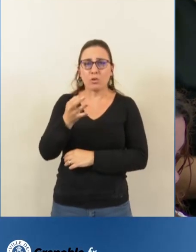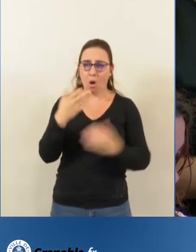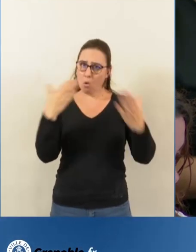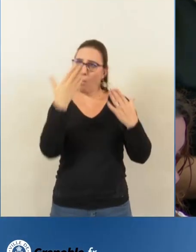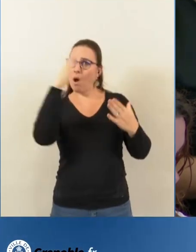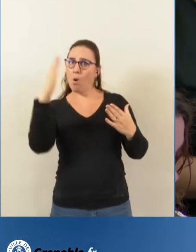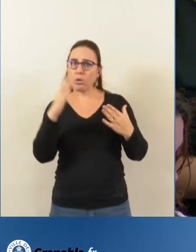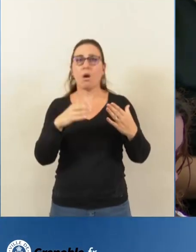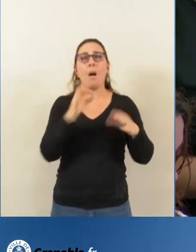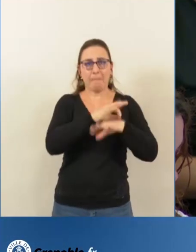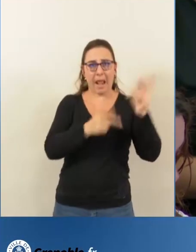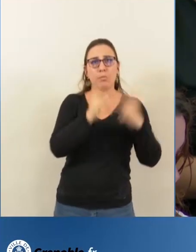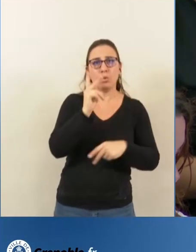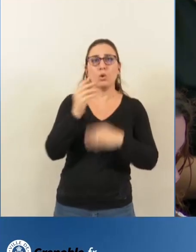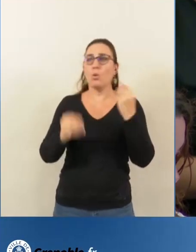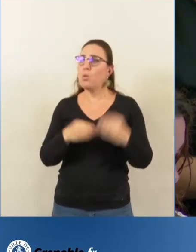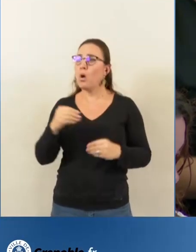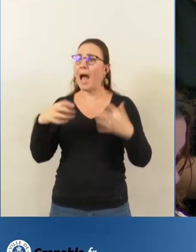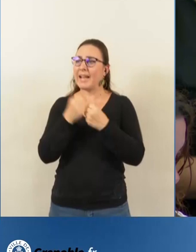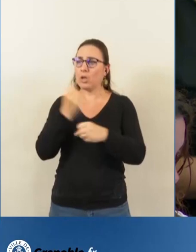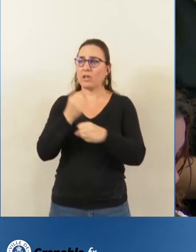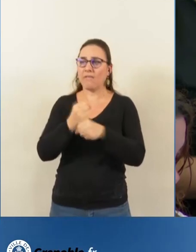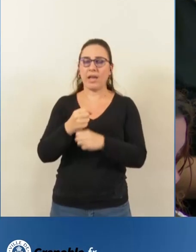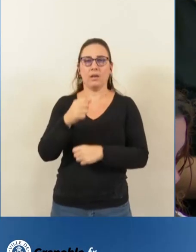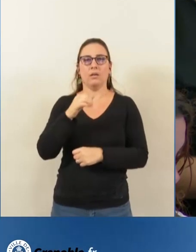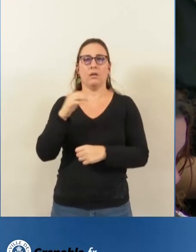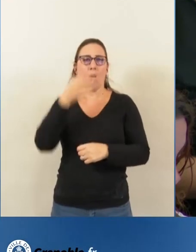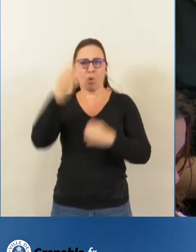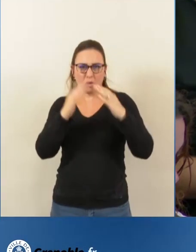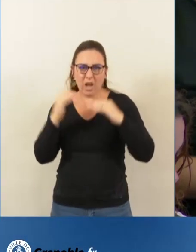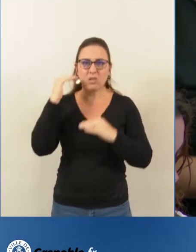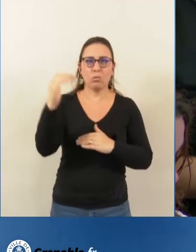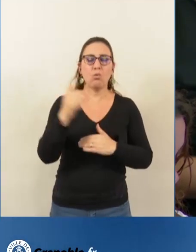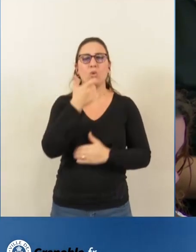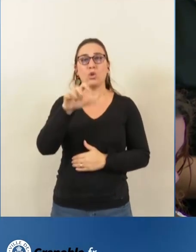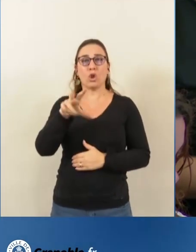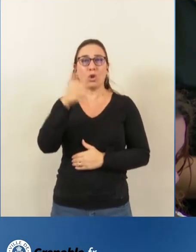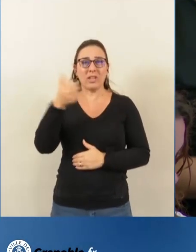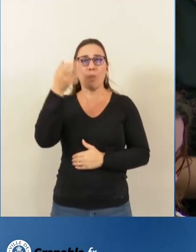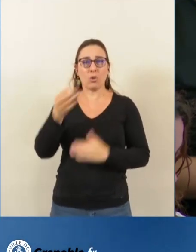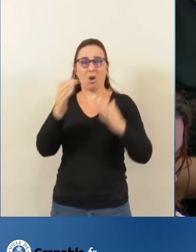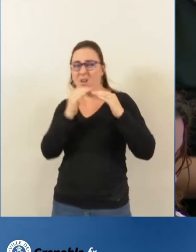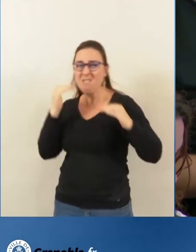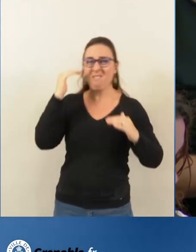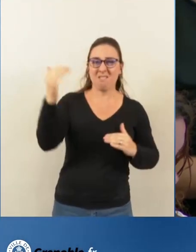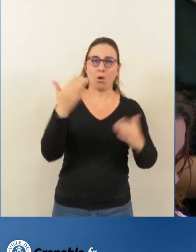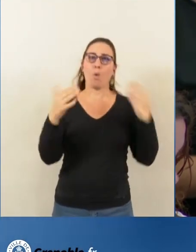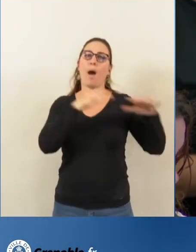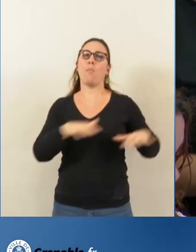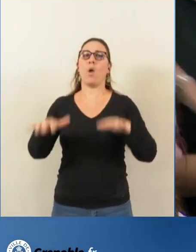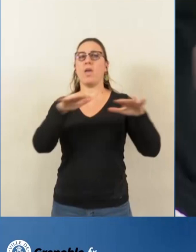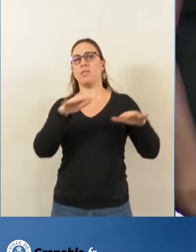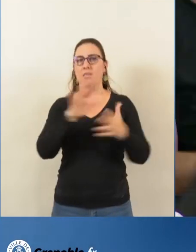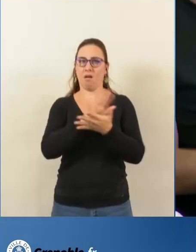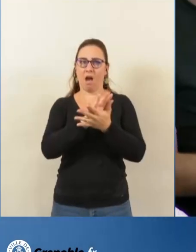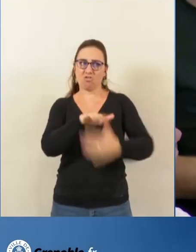en 80% d'accidents du travail en plus et 231% de maladie de longue durée de plus que la moyenne de nos agents et déjà